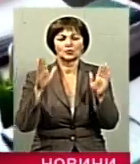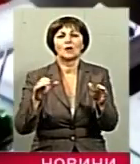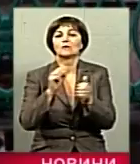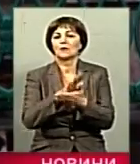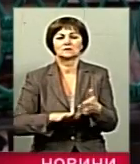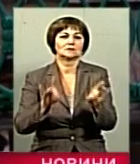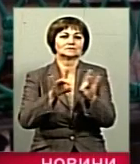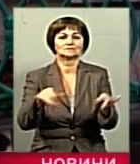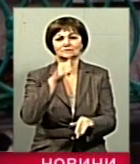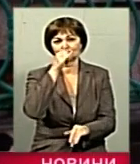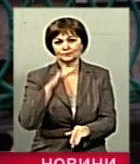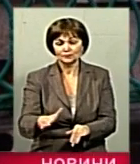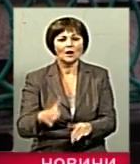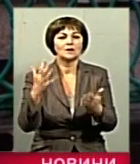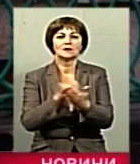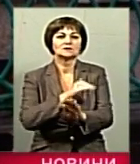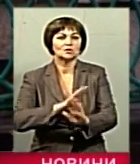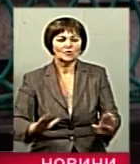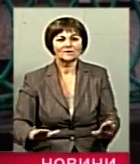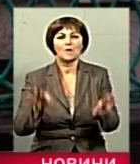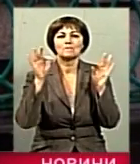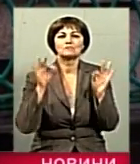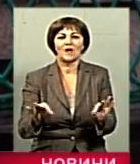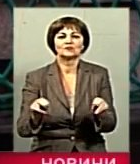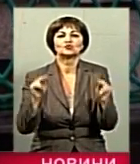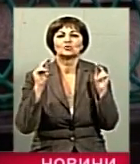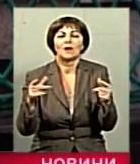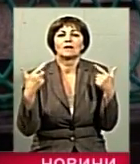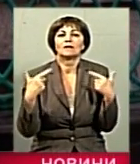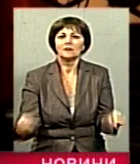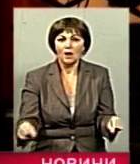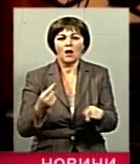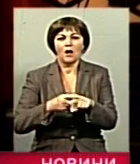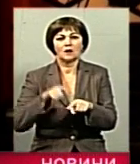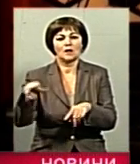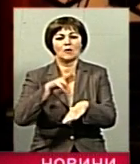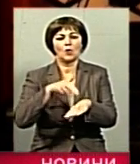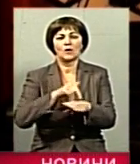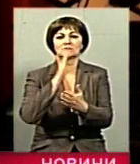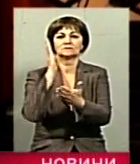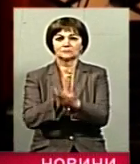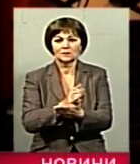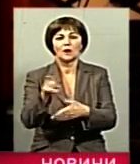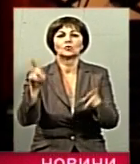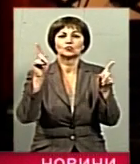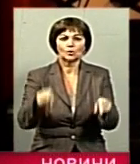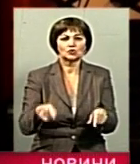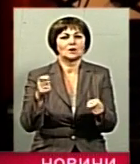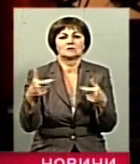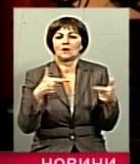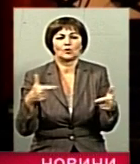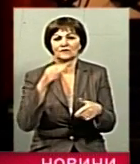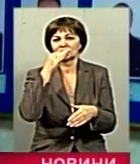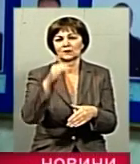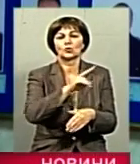це питання. Не знайшовши правди у лікарні, вбиті горем родичі атакують поліцію. Втім, поліцейські теж поки не готові